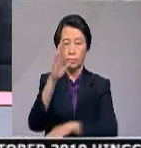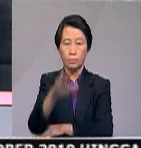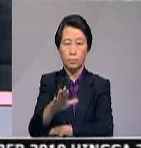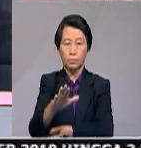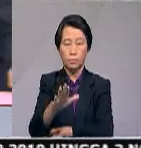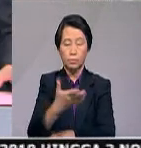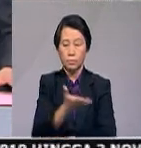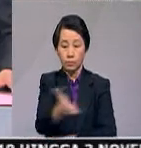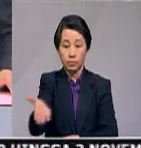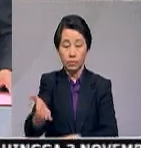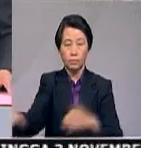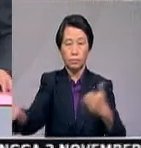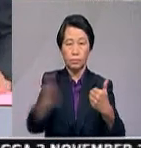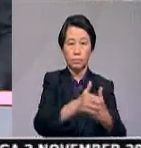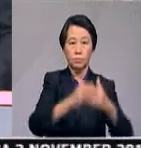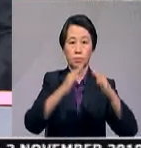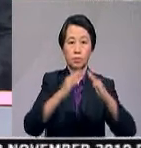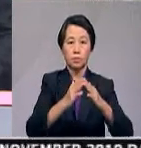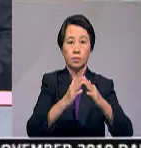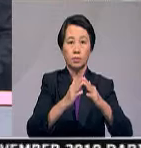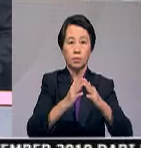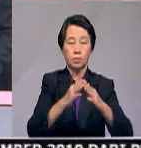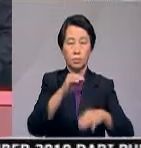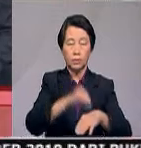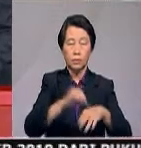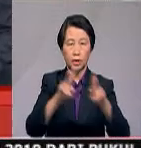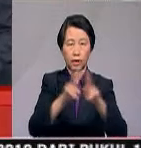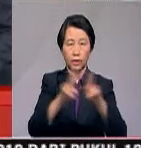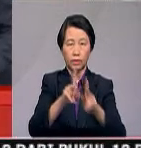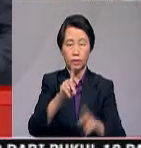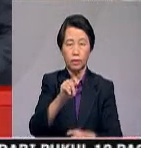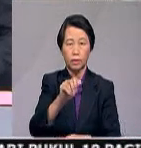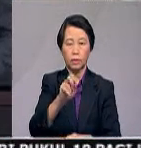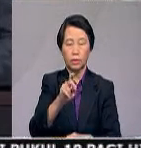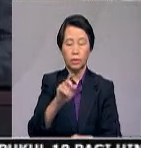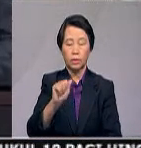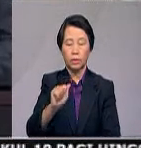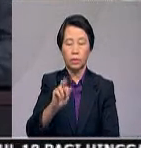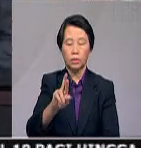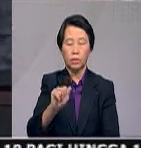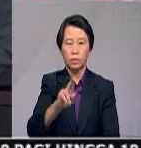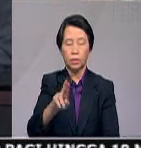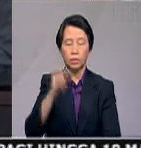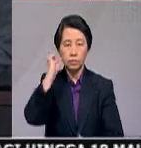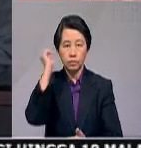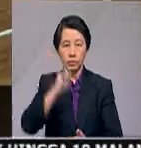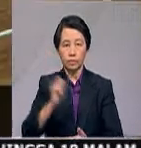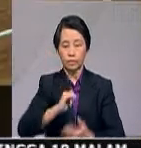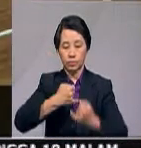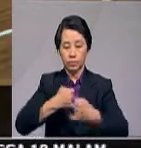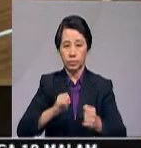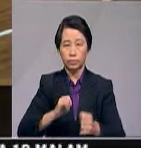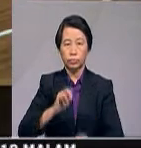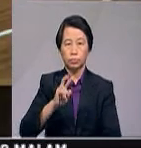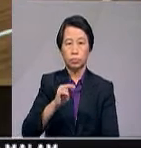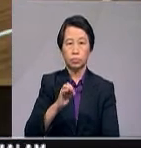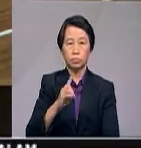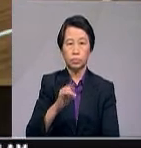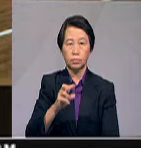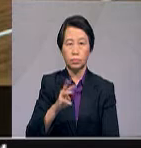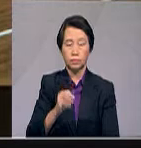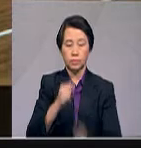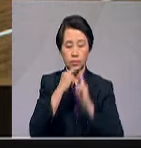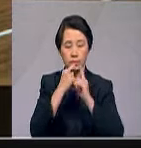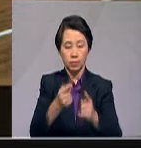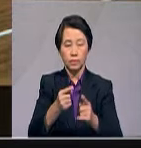tadi. Mereka dibenarkan pulang ke rumah masing-masing di Kampung Titi Besi, Arau. Sekretariat Jawatankuasa Pengurusan Bencana Negeri dalam